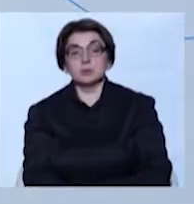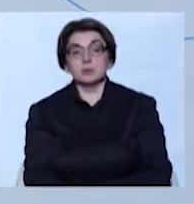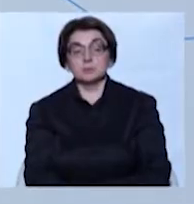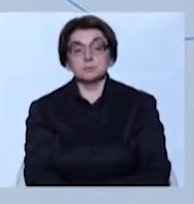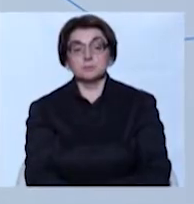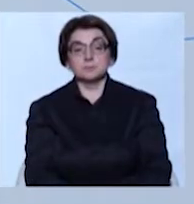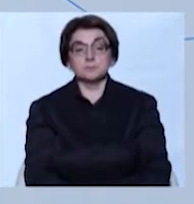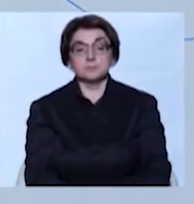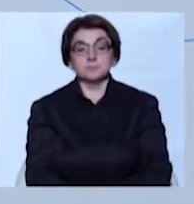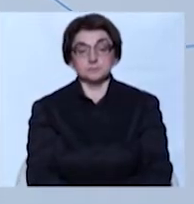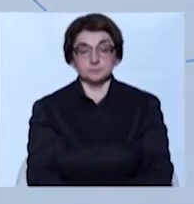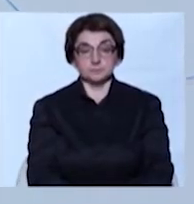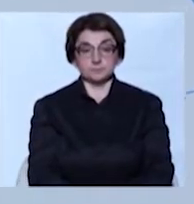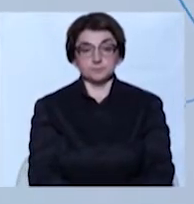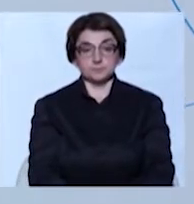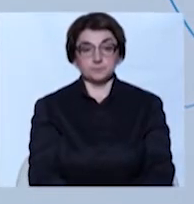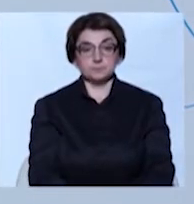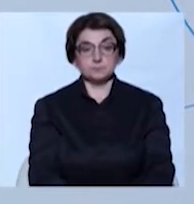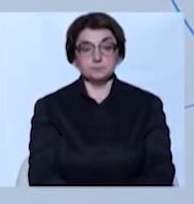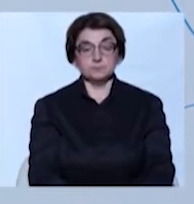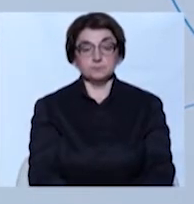კარგით, შემდეგი